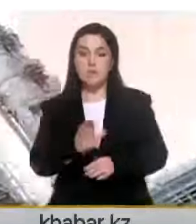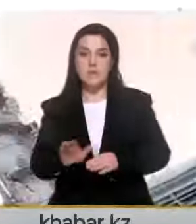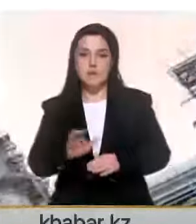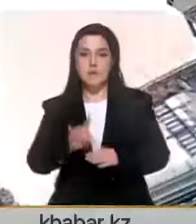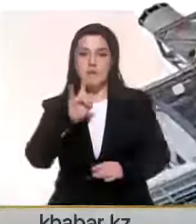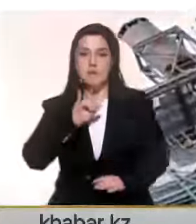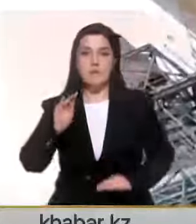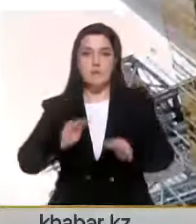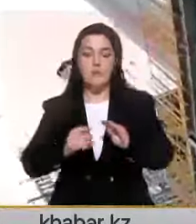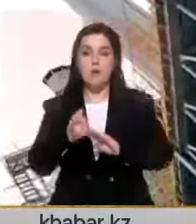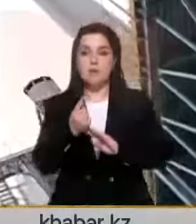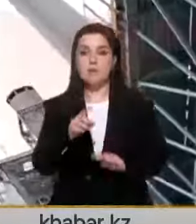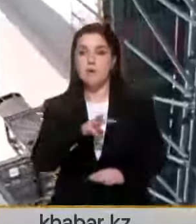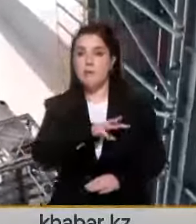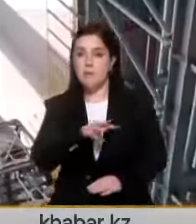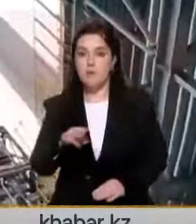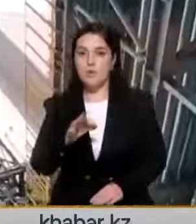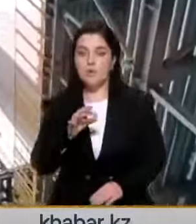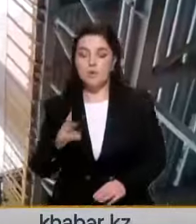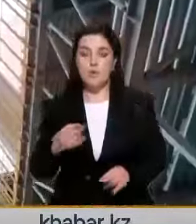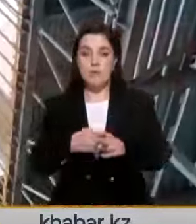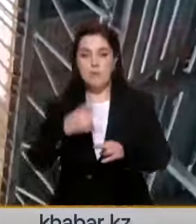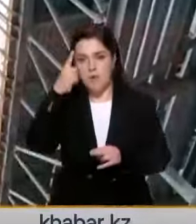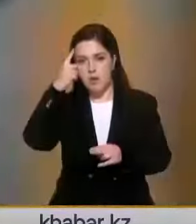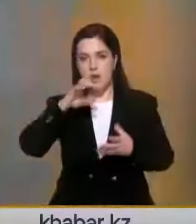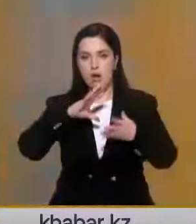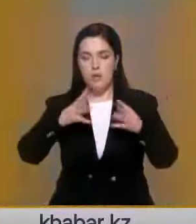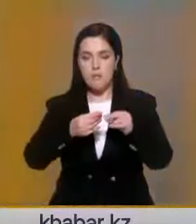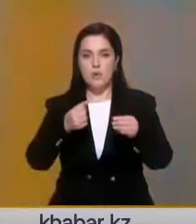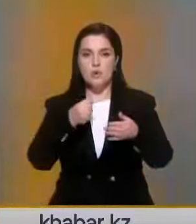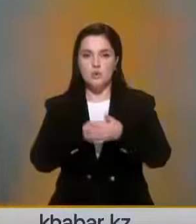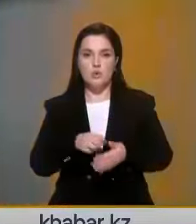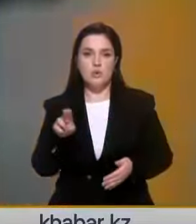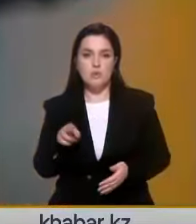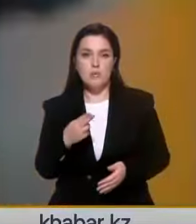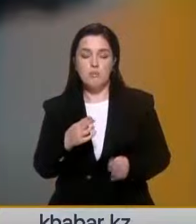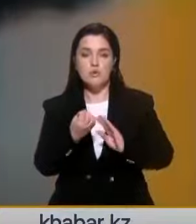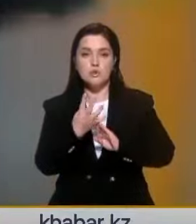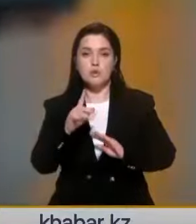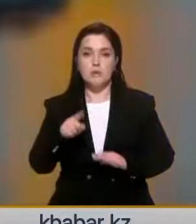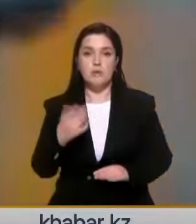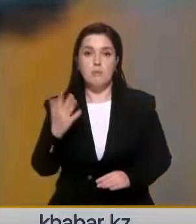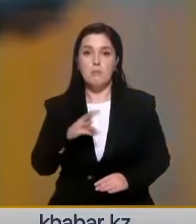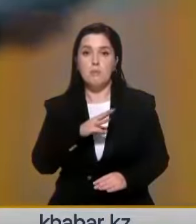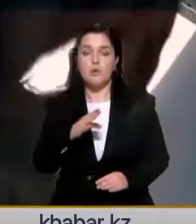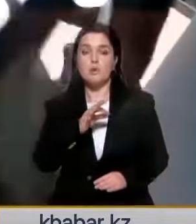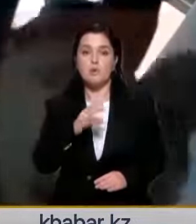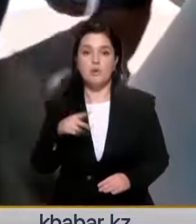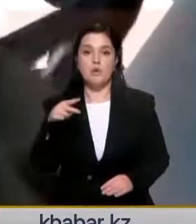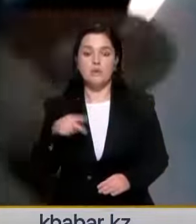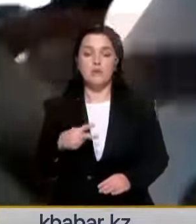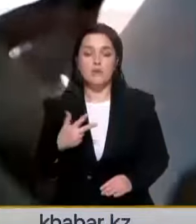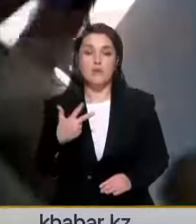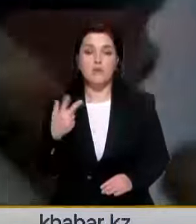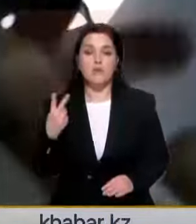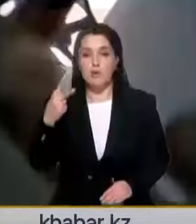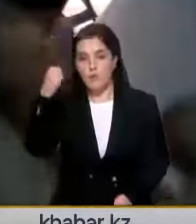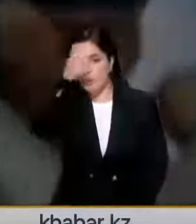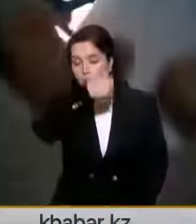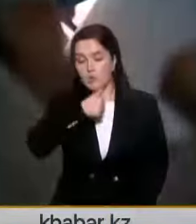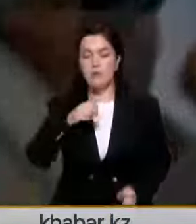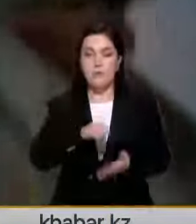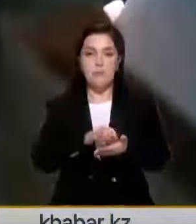составило 11 млн тонн прогнозный объём до конца года 14,5 млн к 2032 году по планам ведомства этот